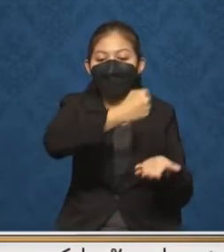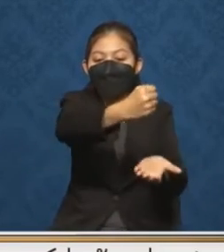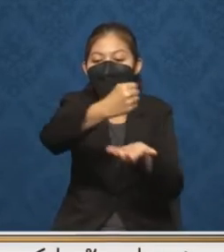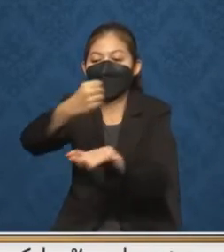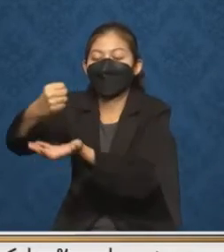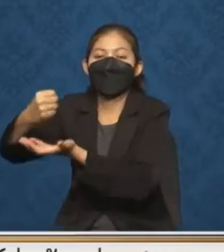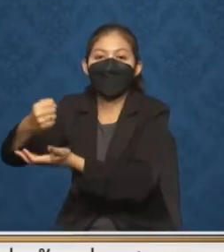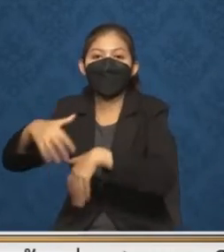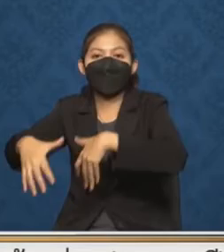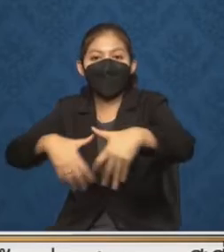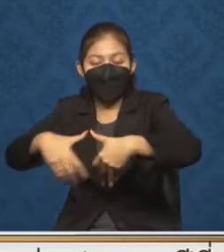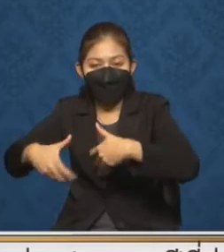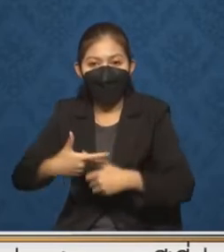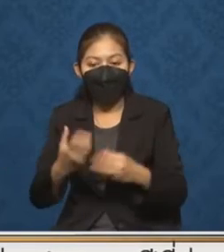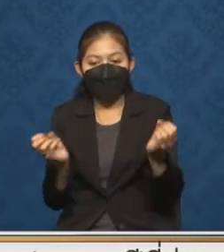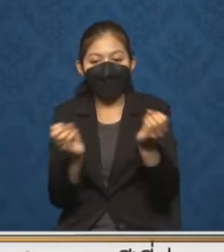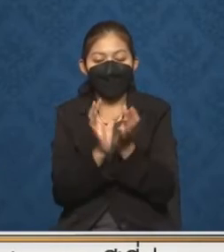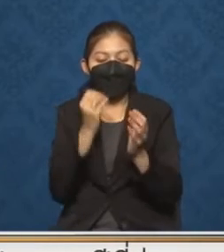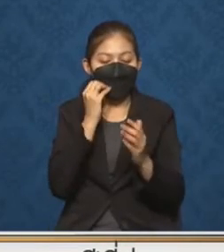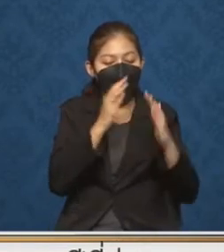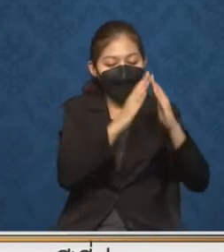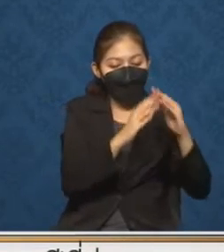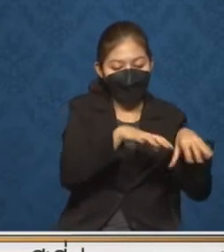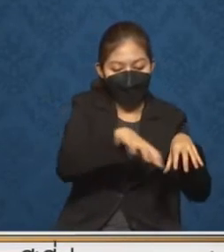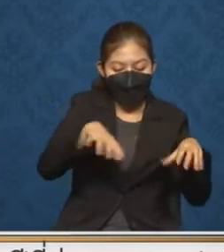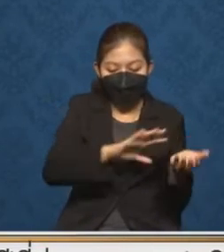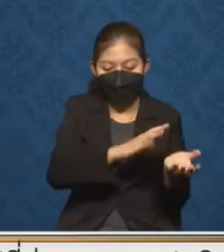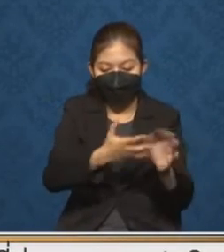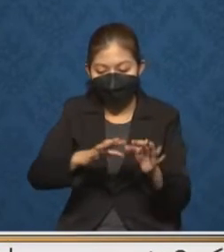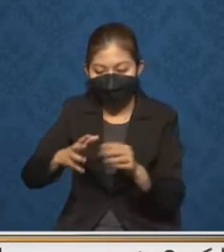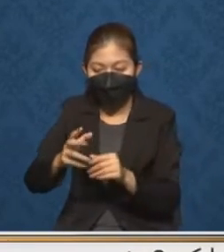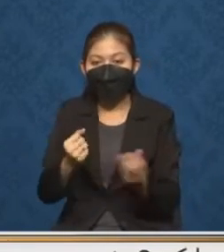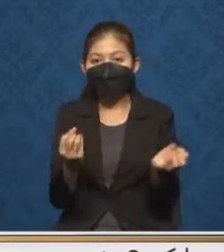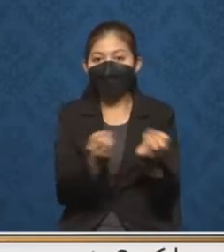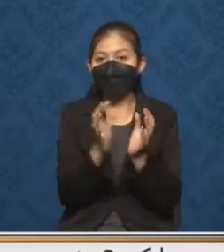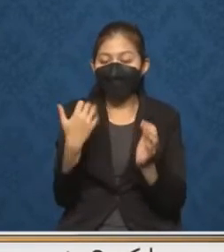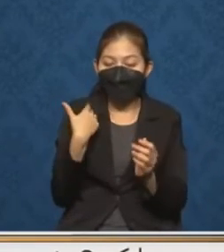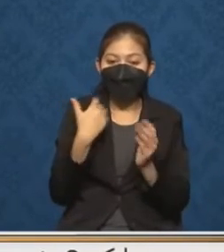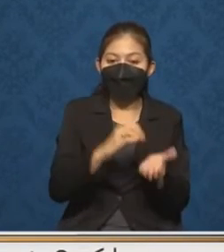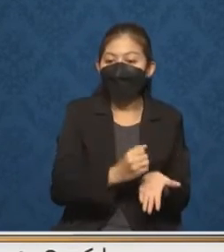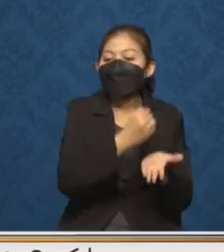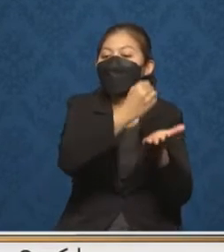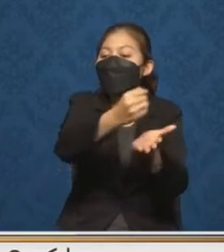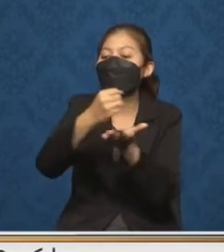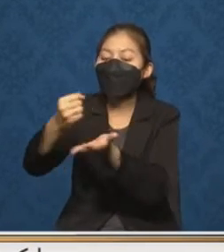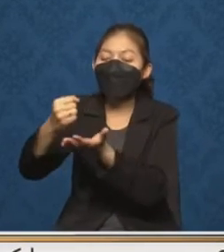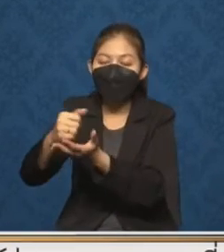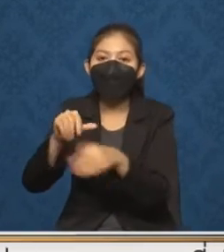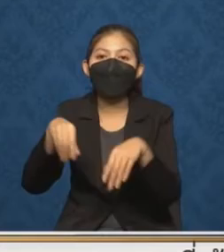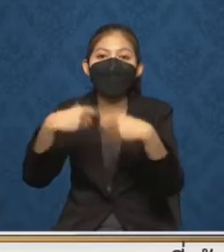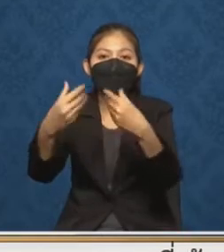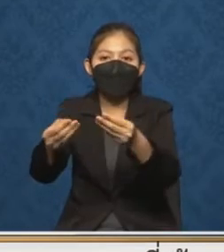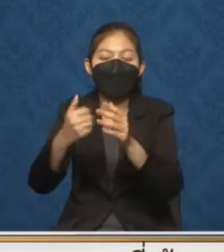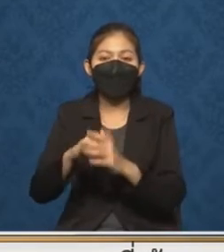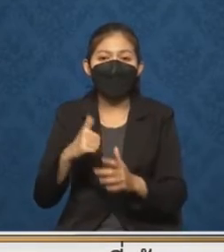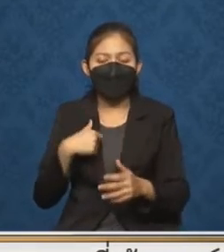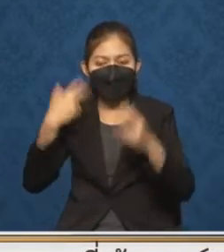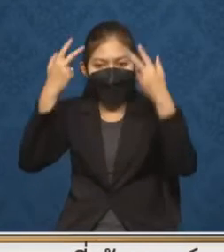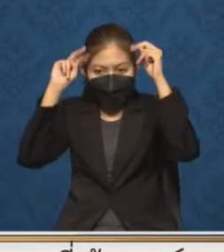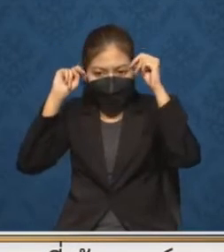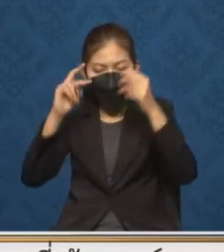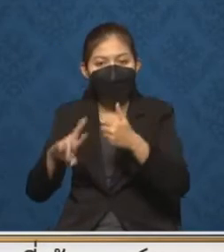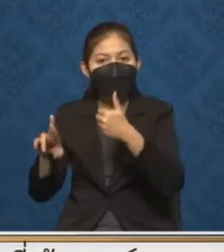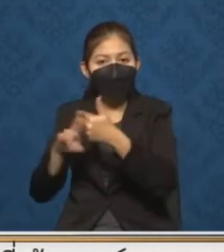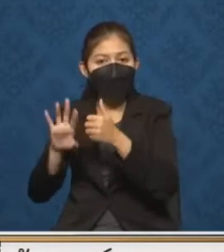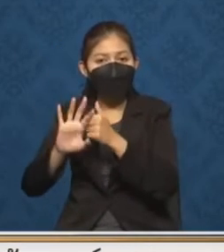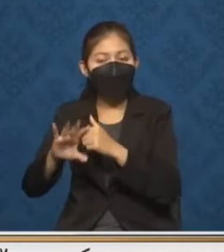ที่ได้รับผลกระทบจากเหตุการณ์นี้อย่างรวดเร็วแต่ท่านประธานครับกระผมได้รับทราบมาจากทางนายกและรองนายกเทศบ